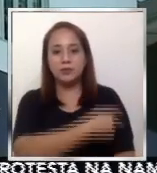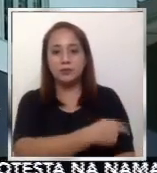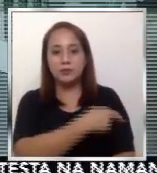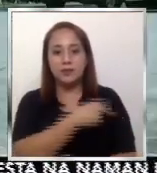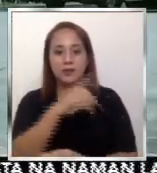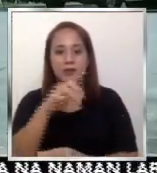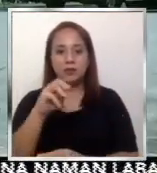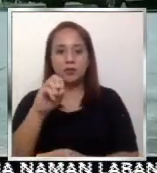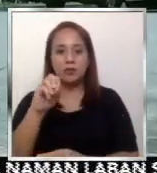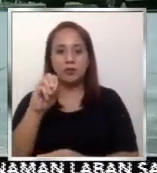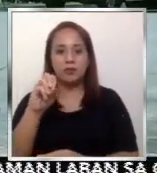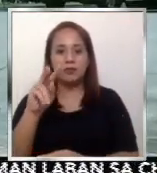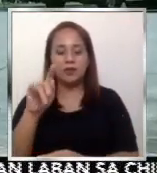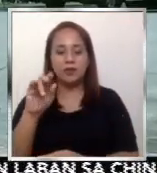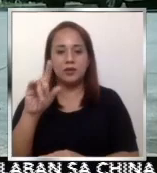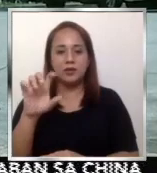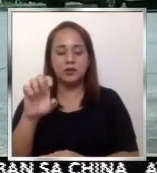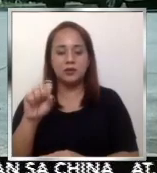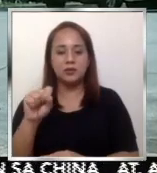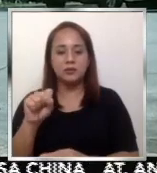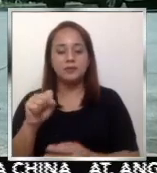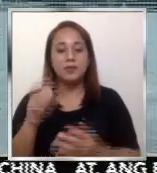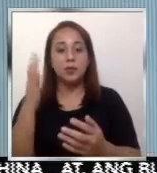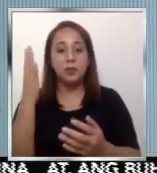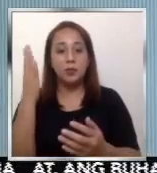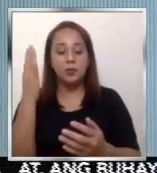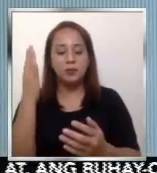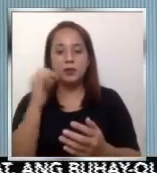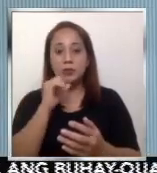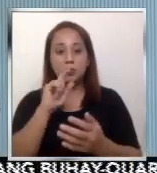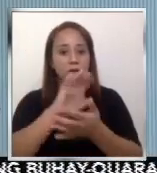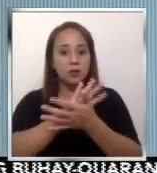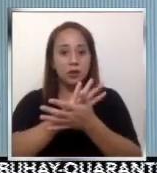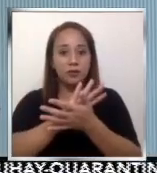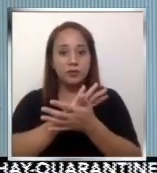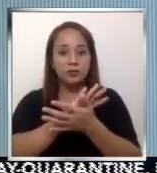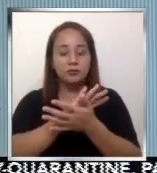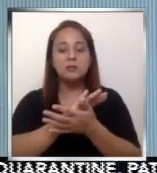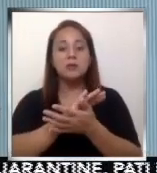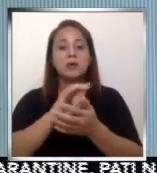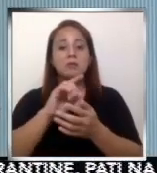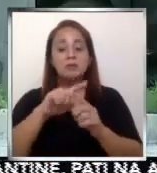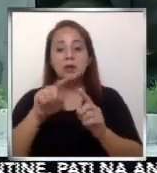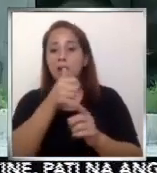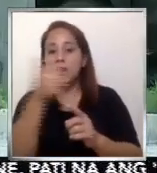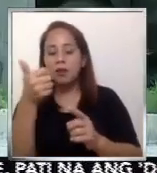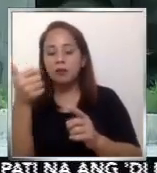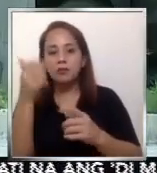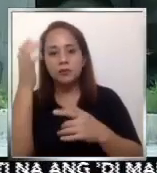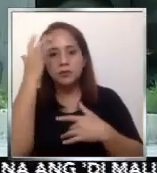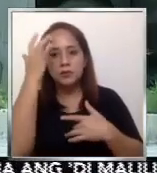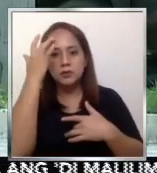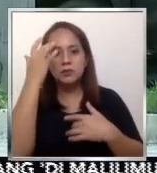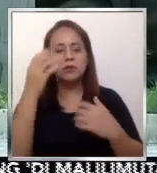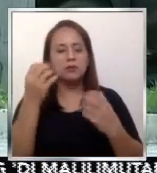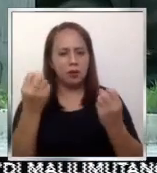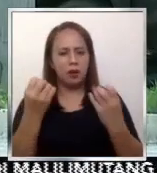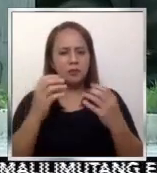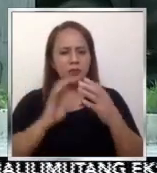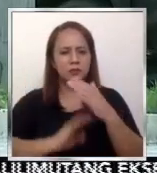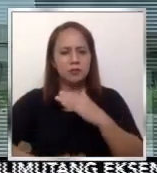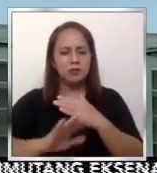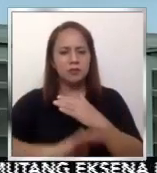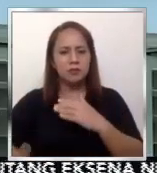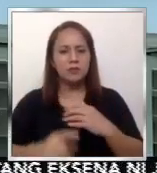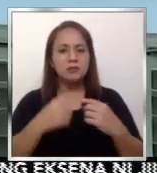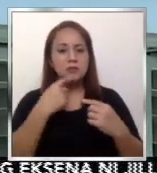dito. Hindi lang COVID-19, mayroong mga pasyenteng may ibang sakit at marami din daw yung nanganak. Pero ayon sa ospital,